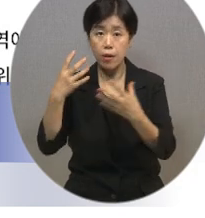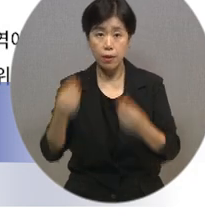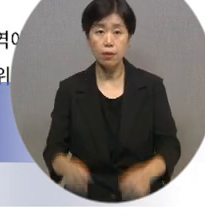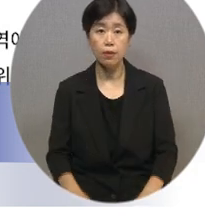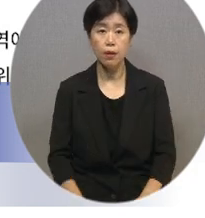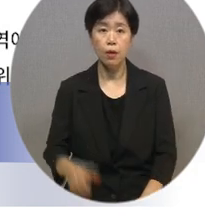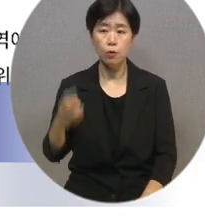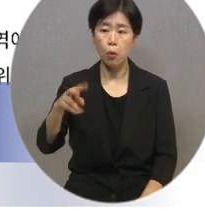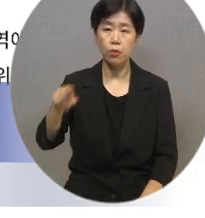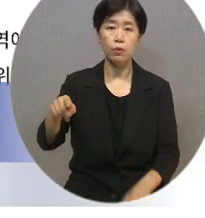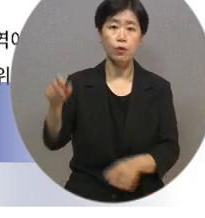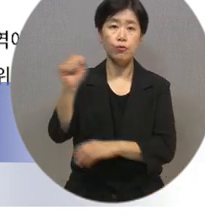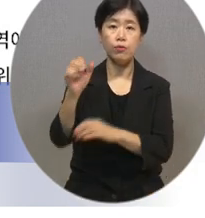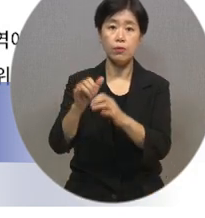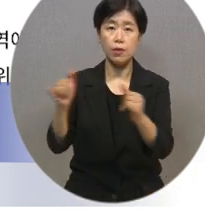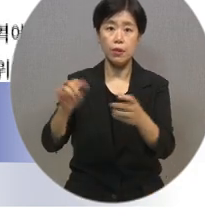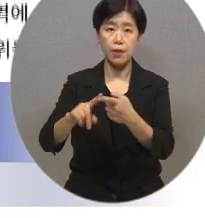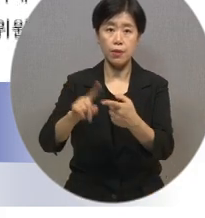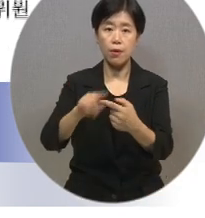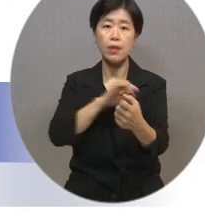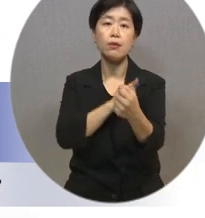인권 교육을 실시했다고